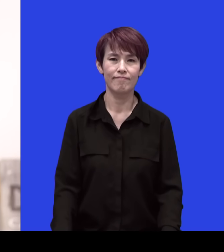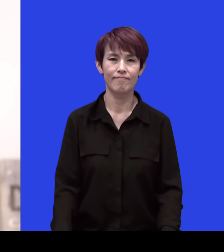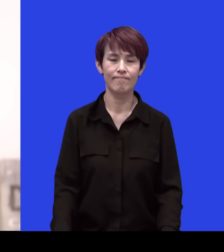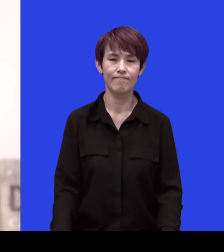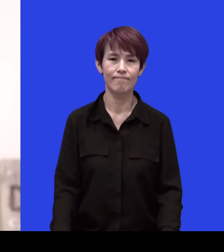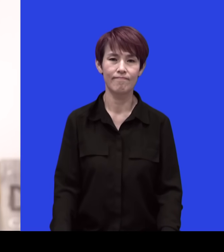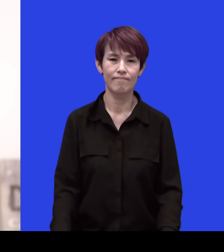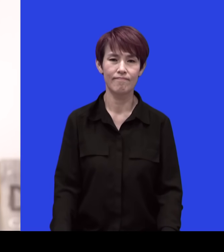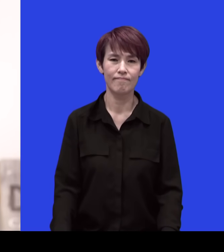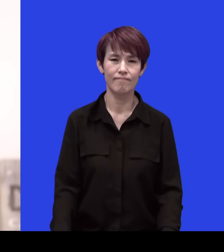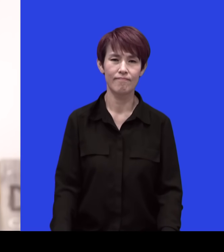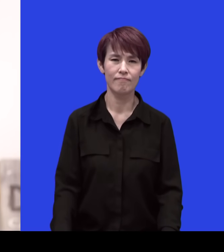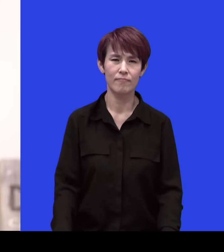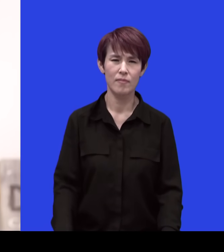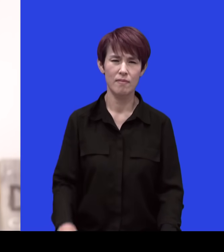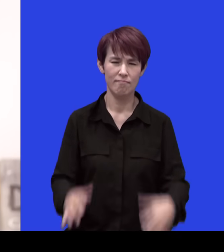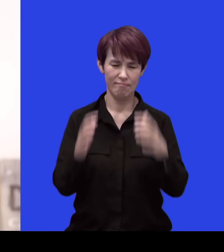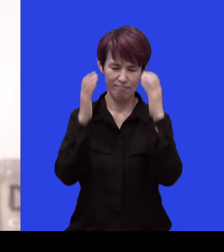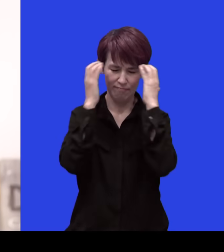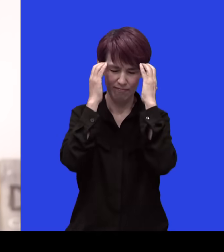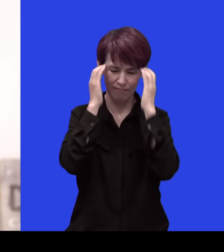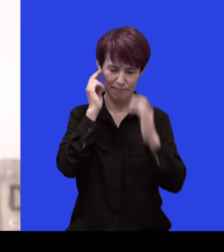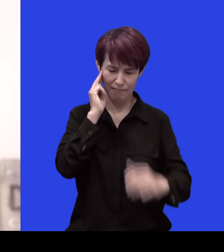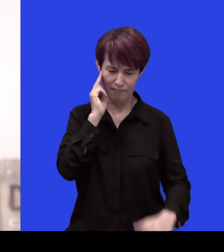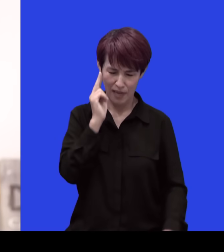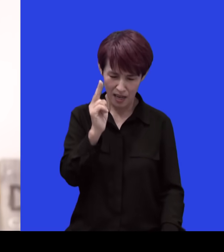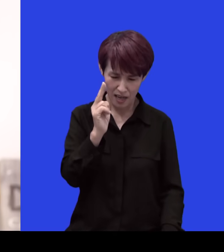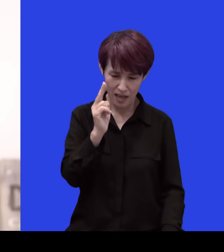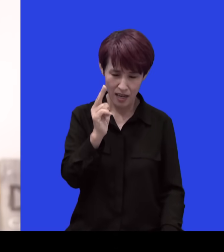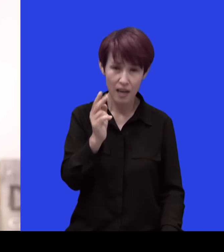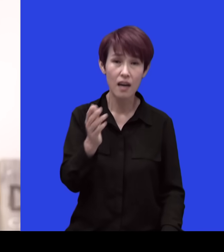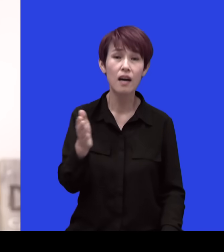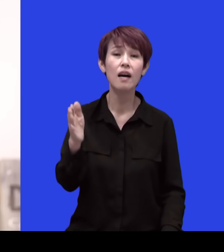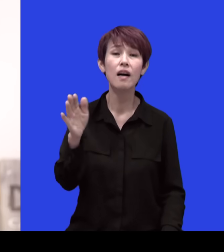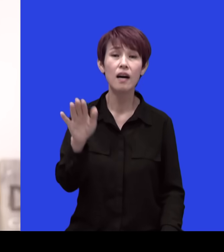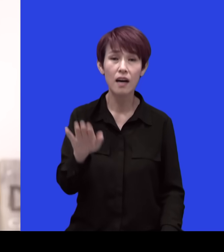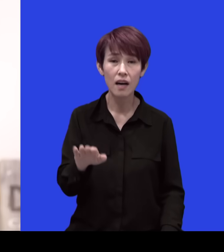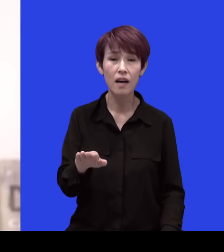아무리 심한 고난이 있다고 할지라도 네.